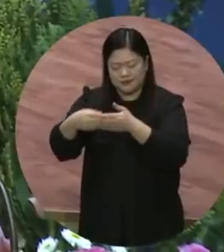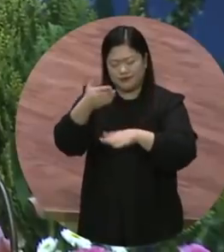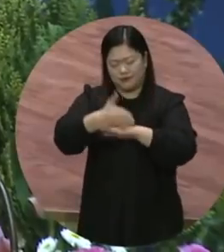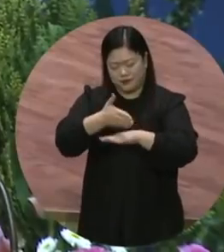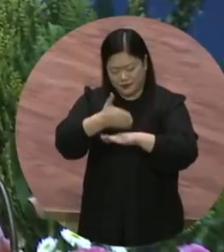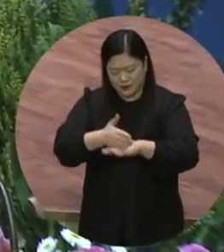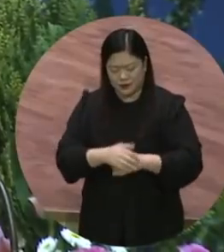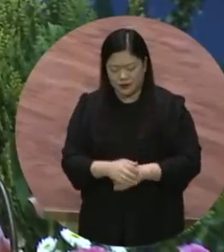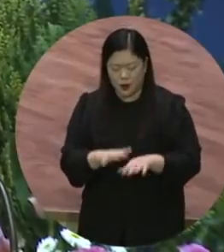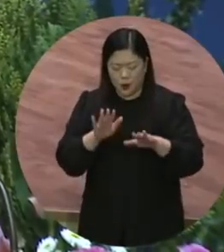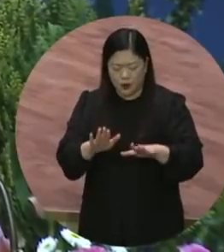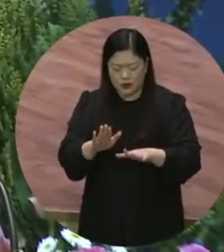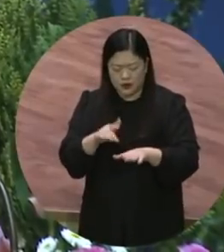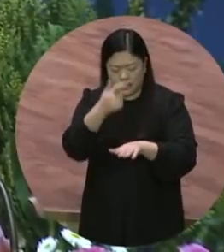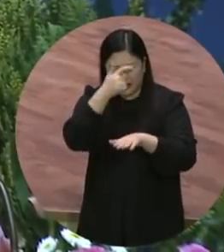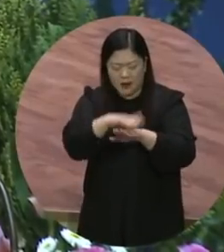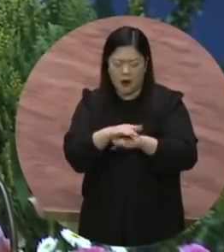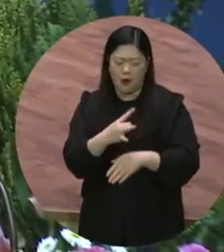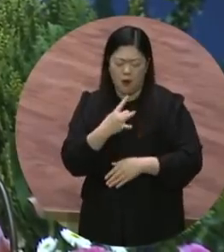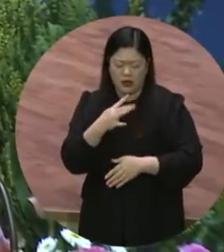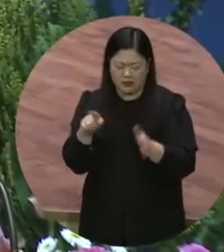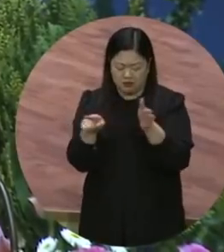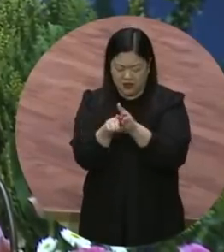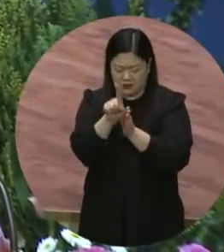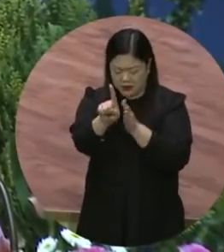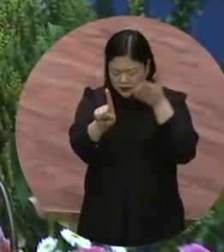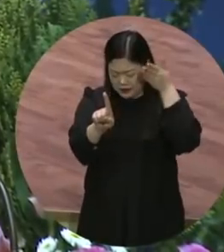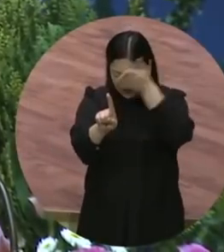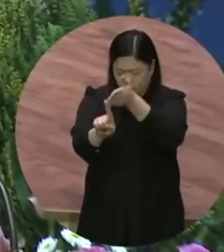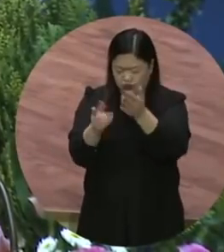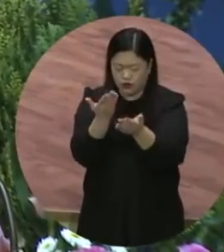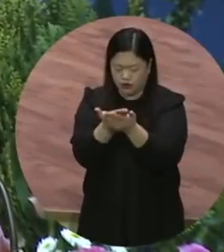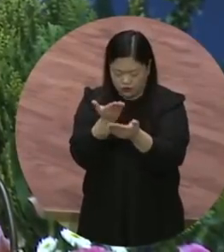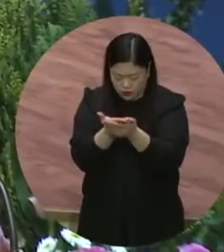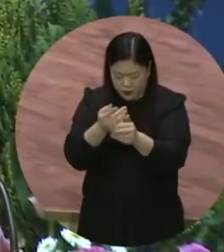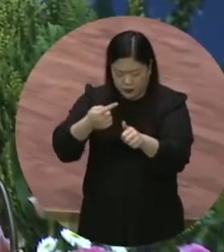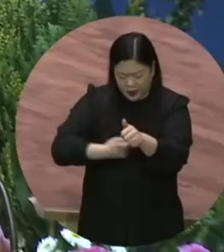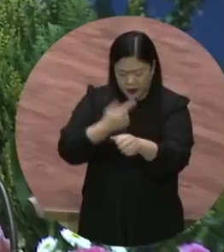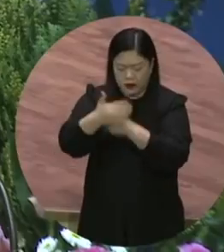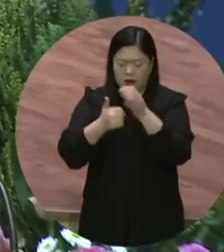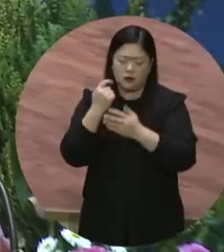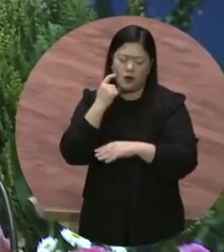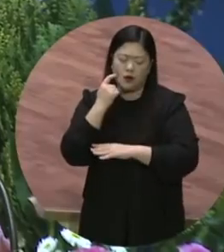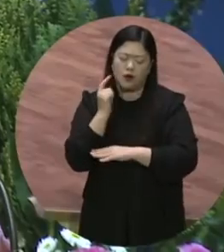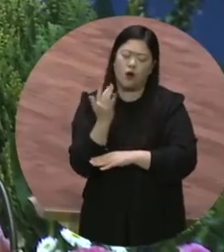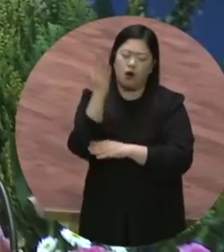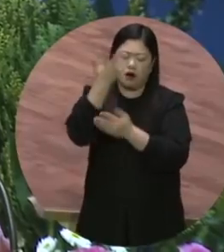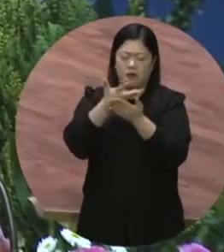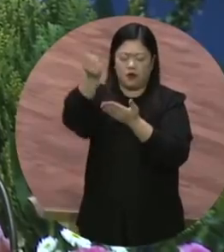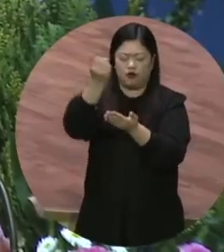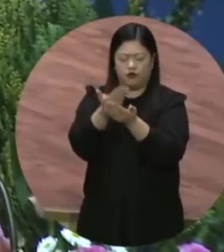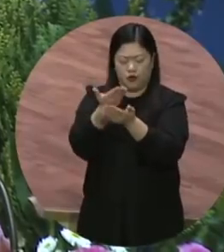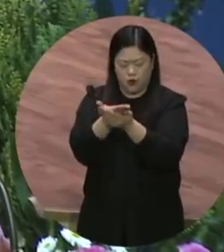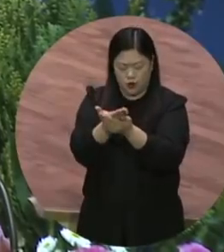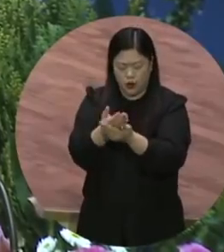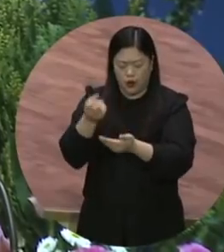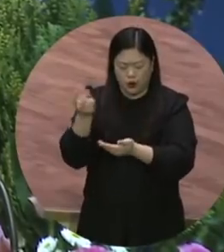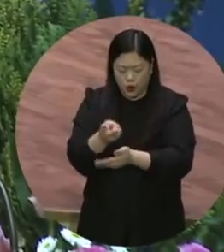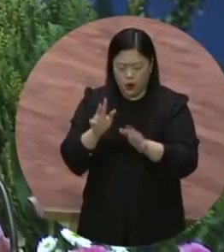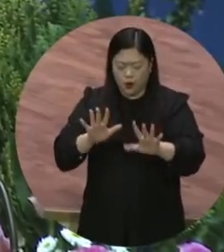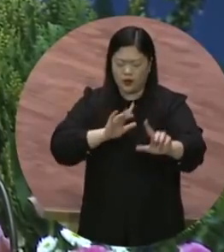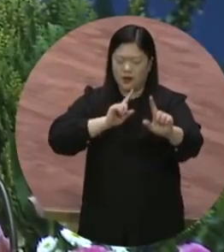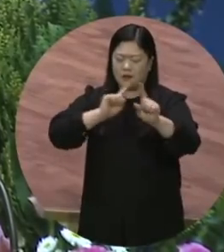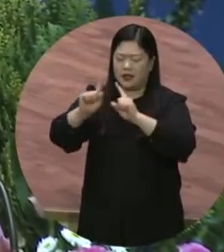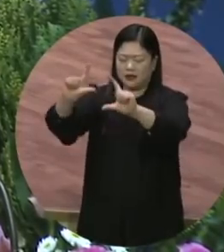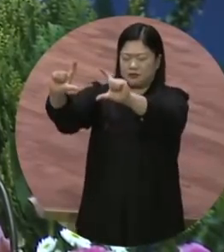믿음으로 드린 예배를 통해 최고의 영광을 받아 주시옵고, 선포되는 강단 말씀 속에서 새로운 은혜와